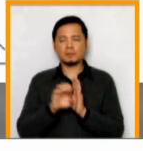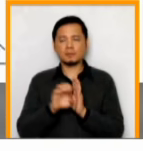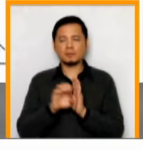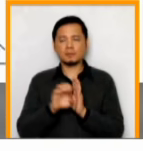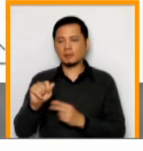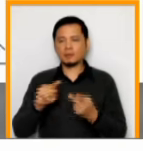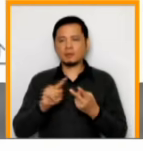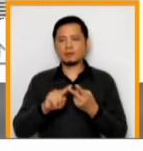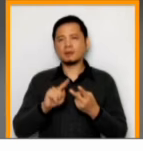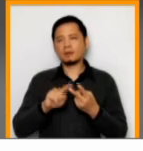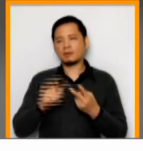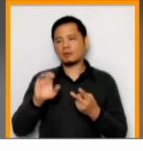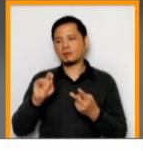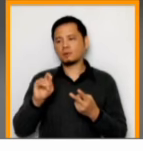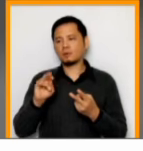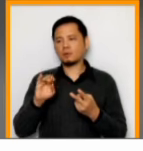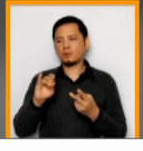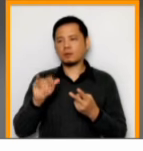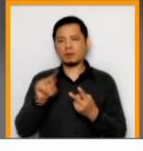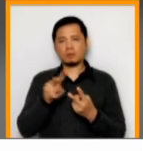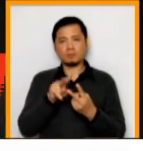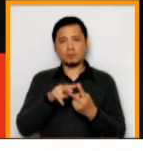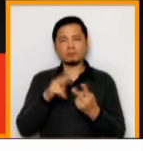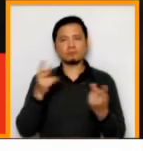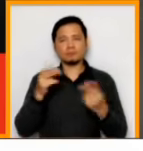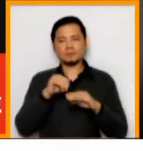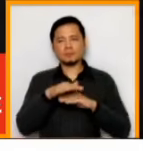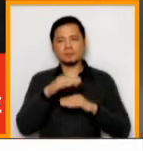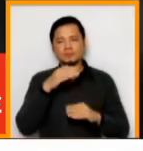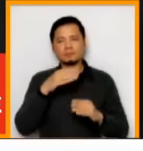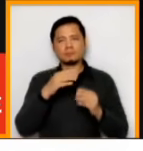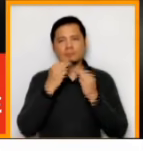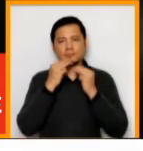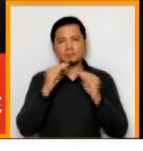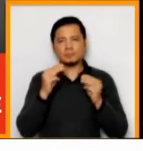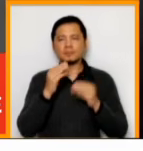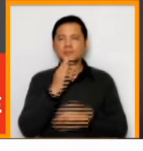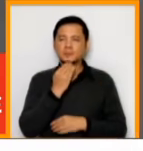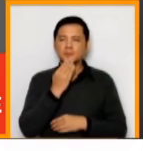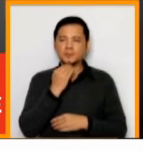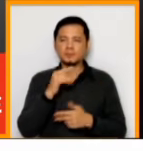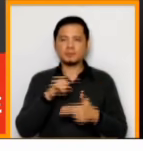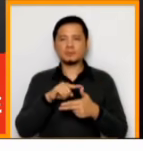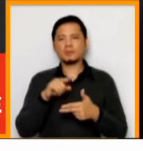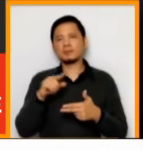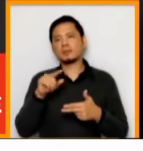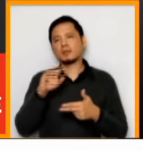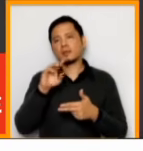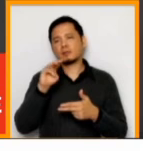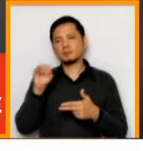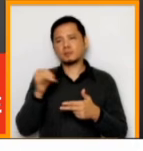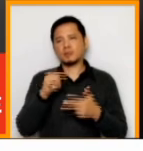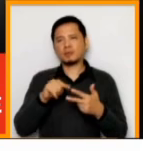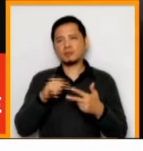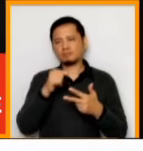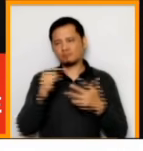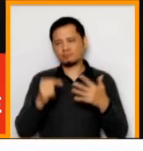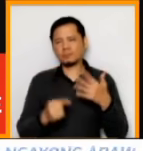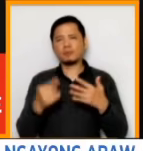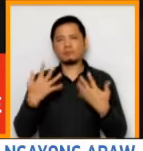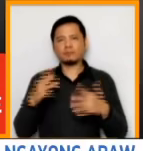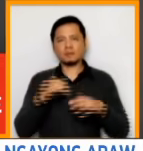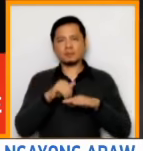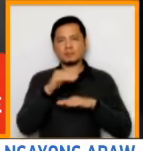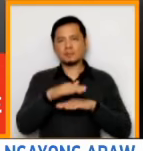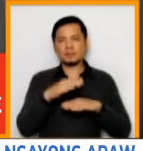2018 Catriona Gray. Sina Shamsi Supsup, Janine Tugonon at MJ Lastimosa na personal na nanonood sa Florida, shinare ang video nila